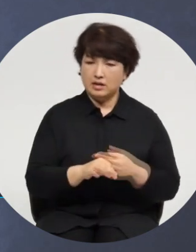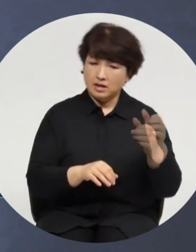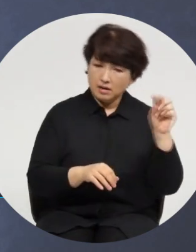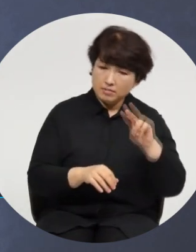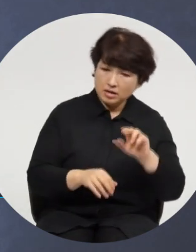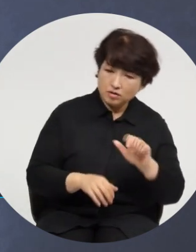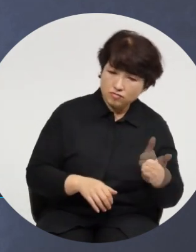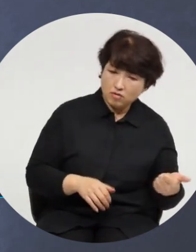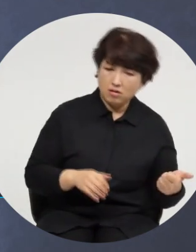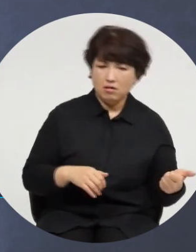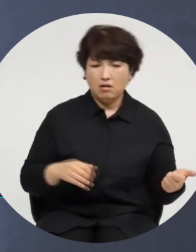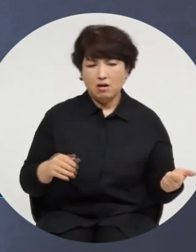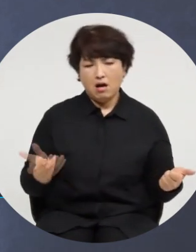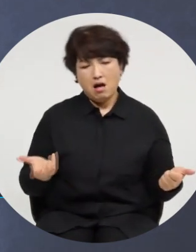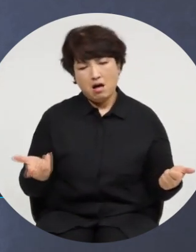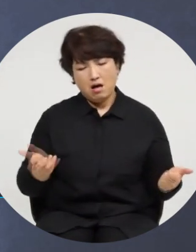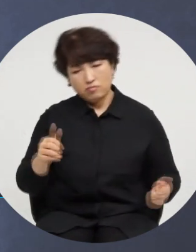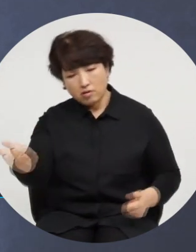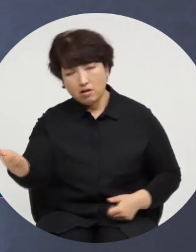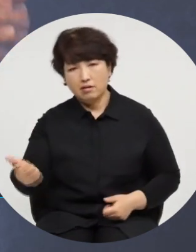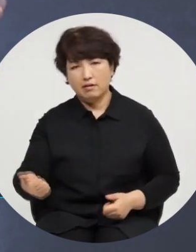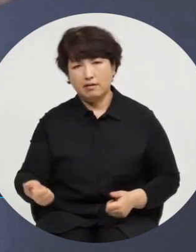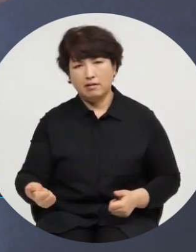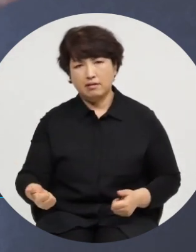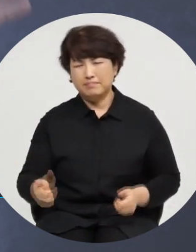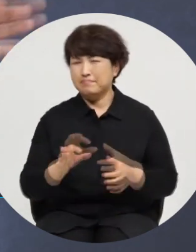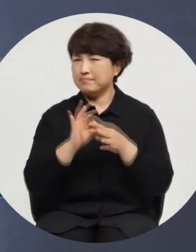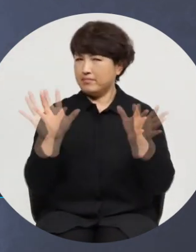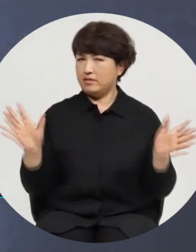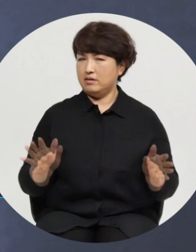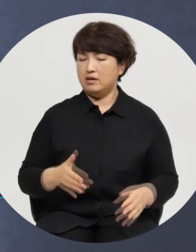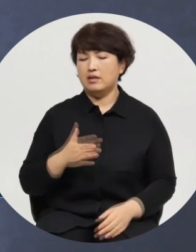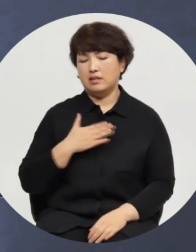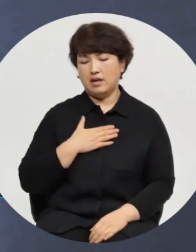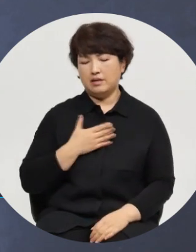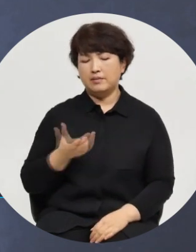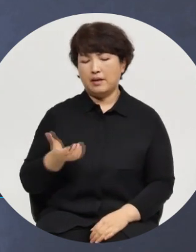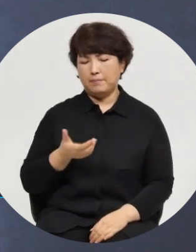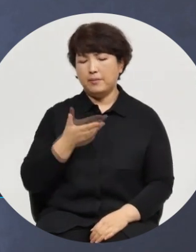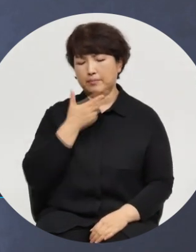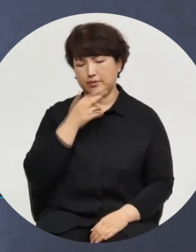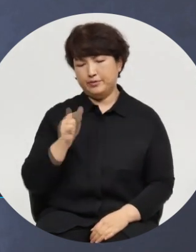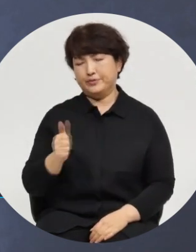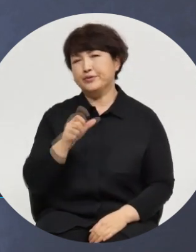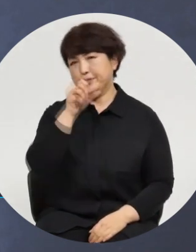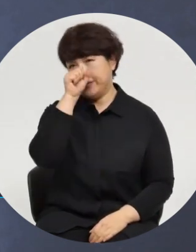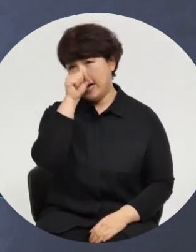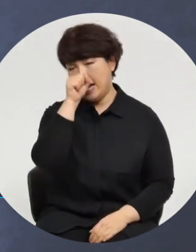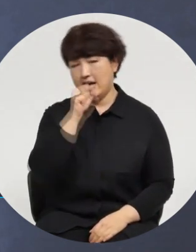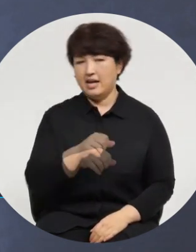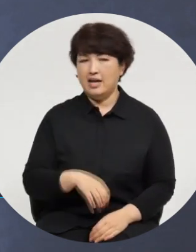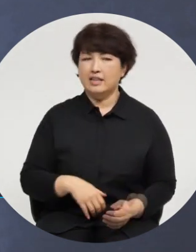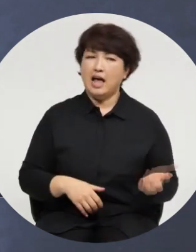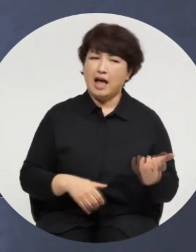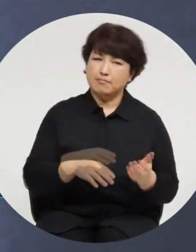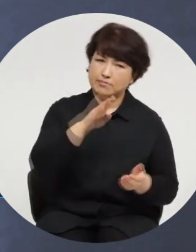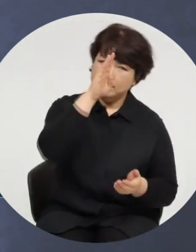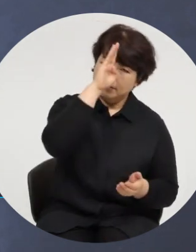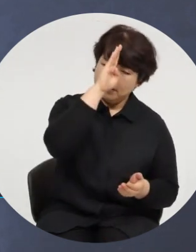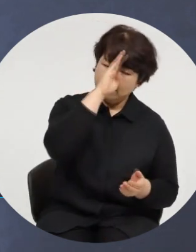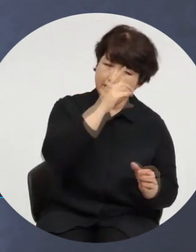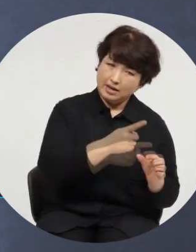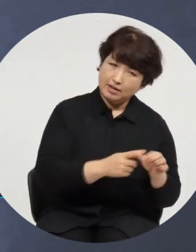생각하면 사람이 갑자기 죽도 나쁘다 줬던 그런 걸 갖고 않다 진단 않은 특 그냥 1 부어주고 섬 족했다